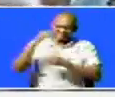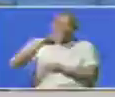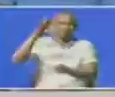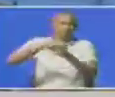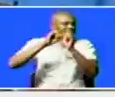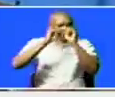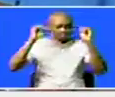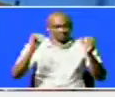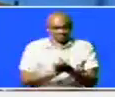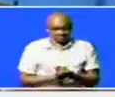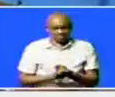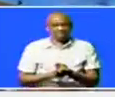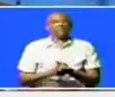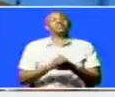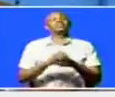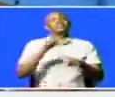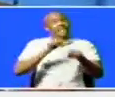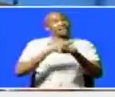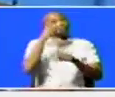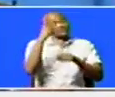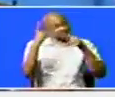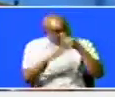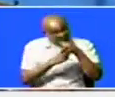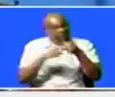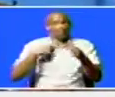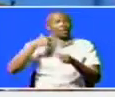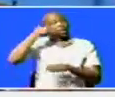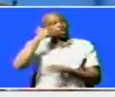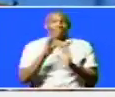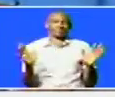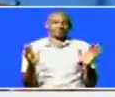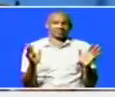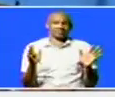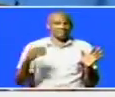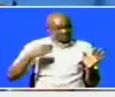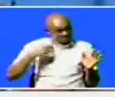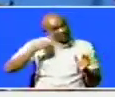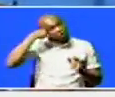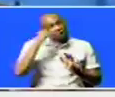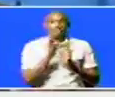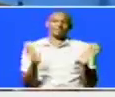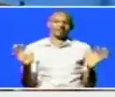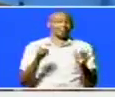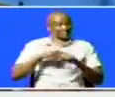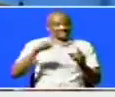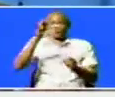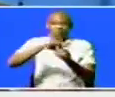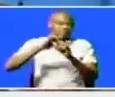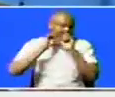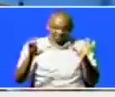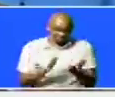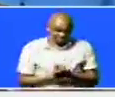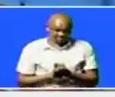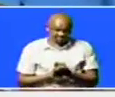November. Hata kifika tarehe 26 mimi nitapiga kitu kimoja tu. Tarehe 26 mimi nitapiga nini? Nitapiga simu tu, usipige